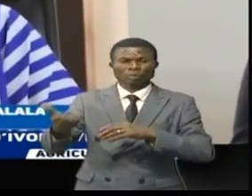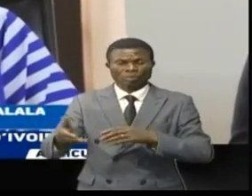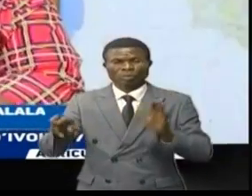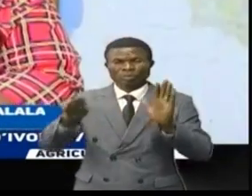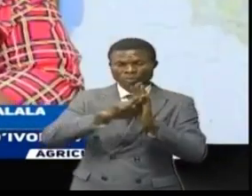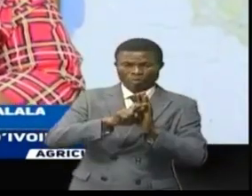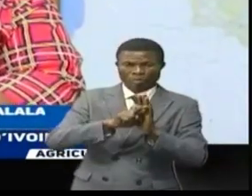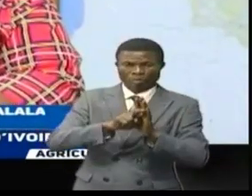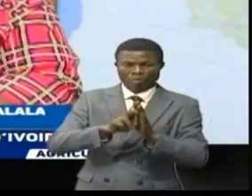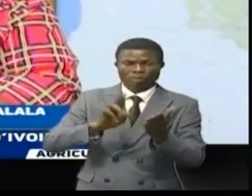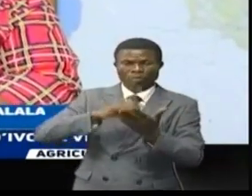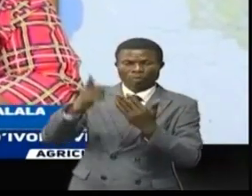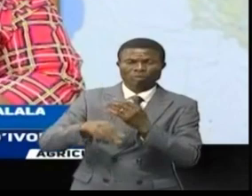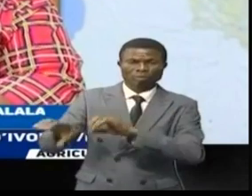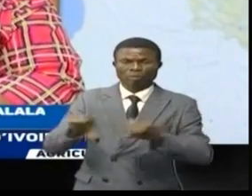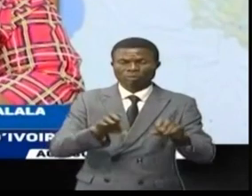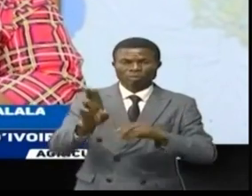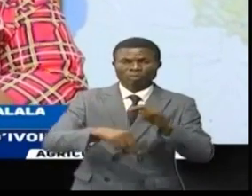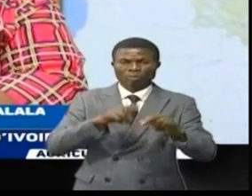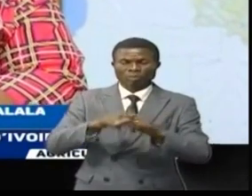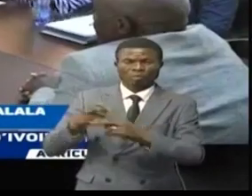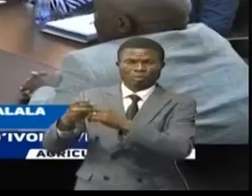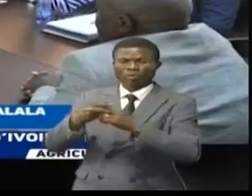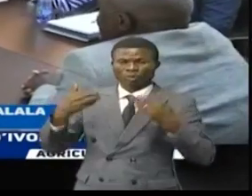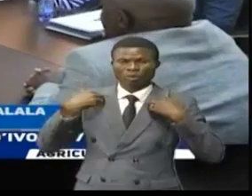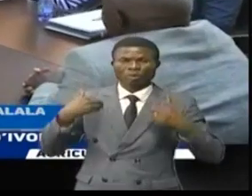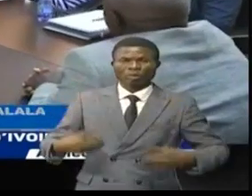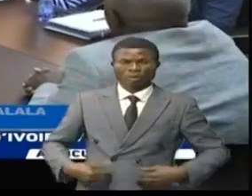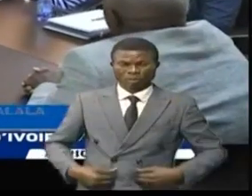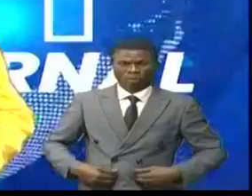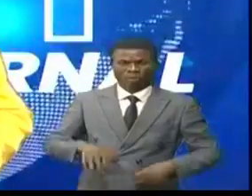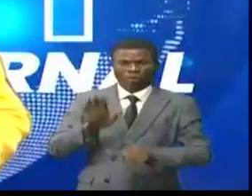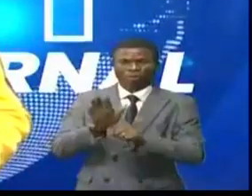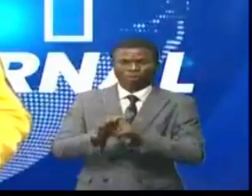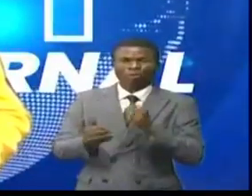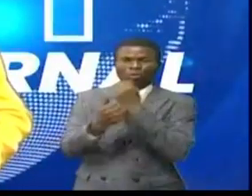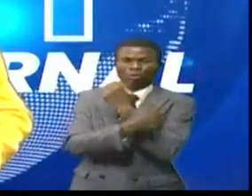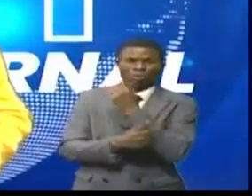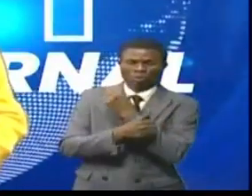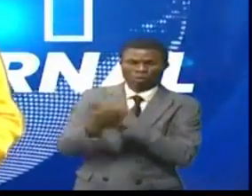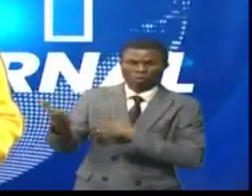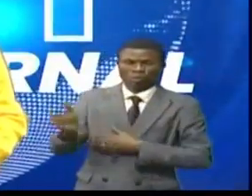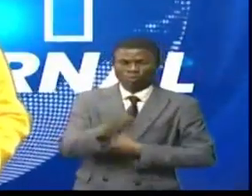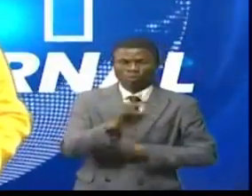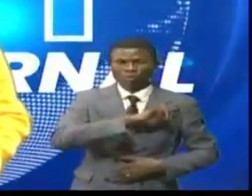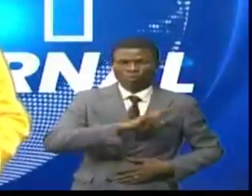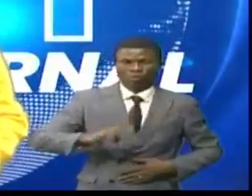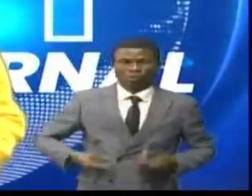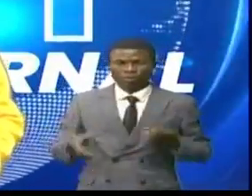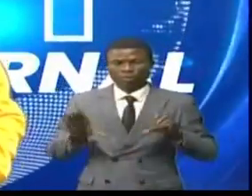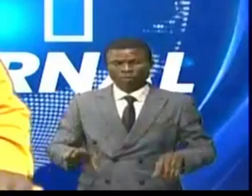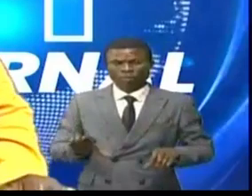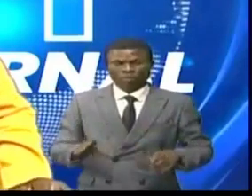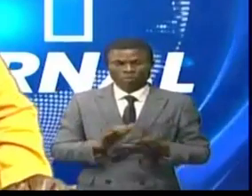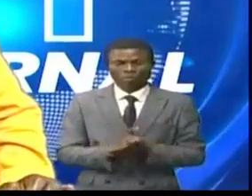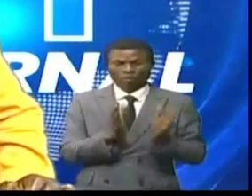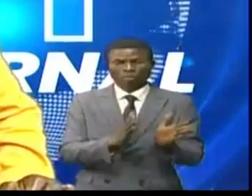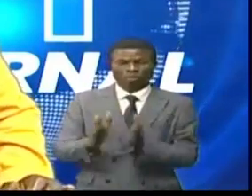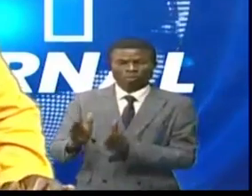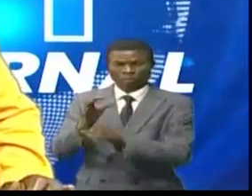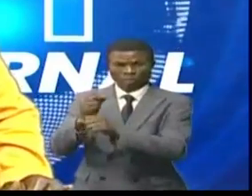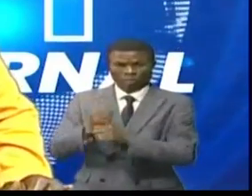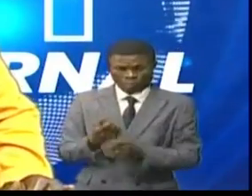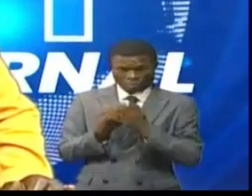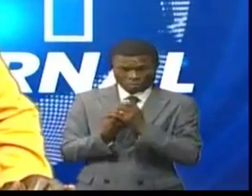les plans d'action nationaux pour la sécurité sanitaire de pays. La République démocratique du Congo va disposer dans les